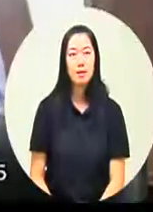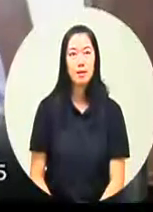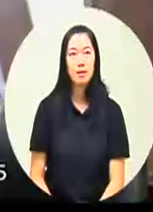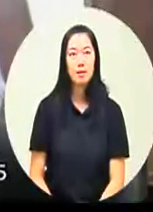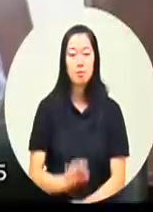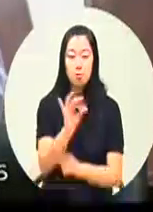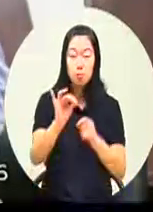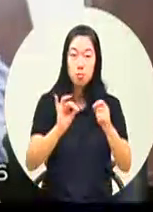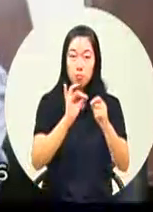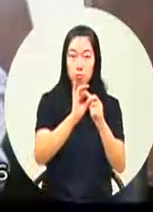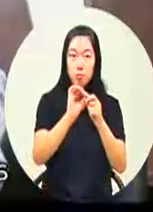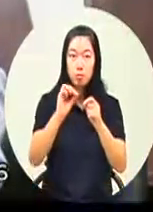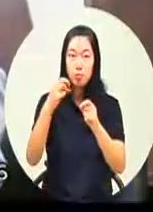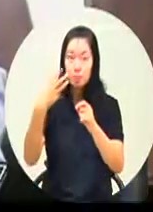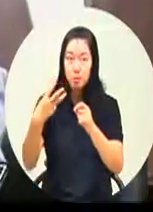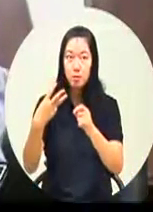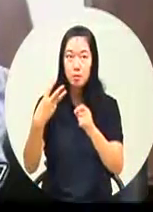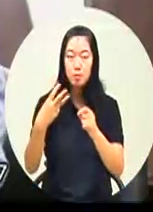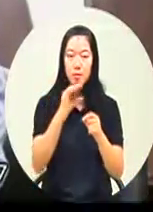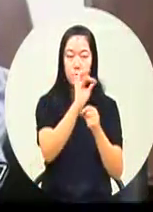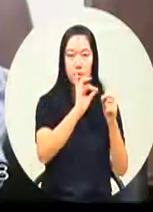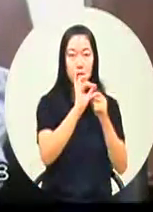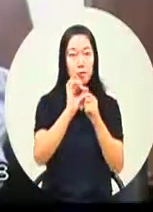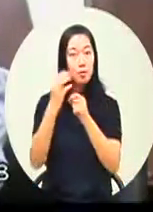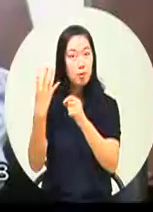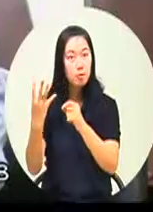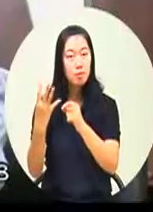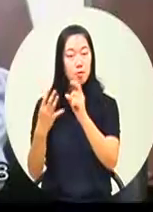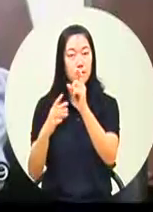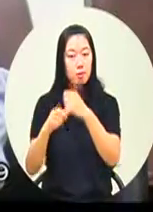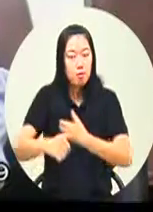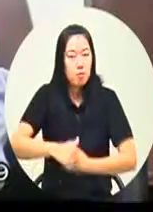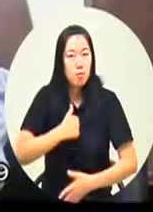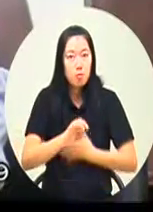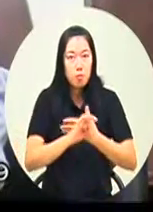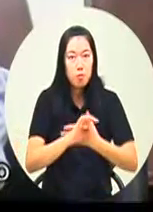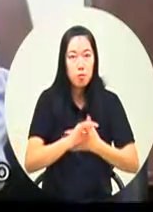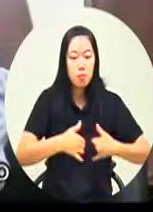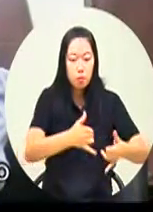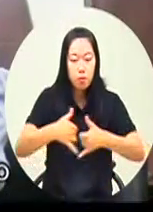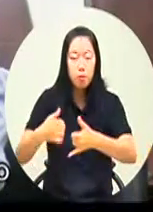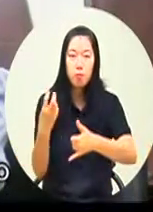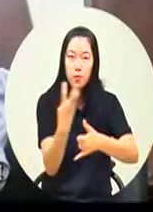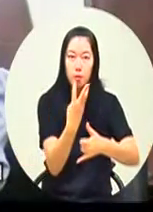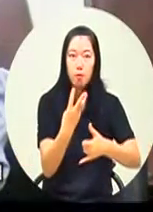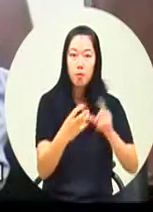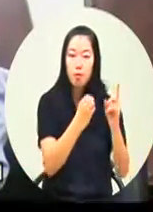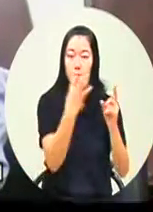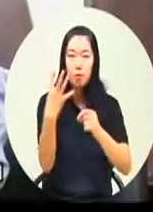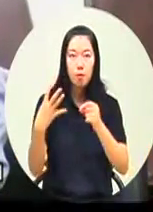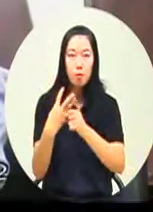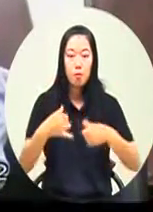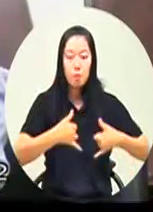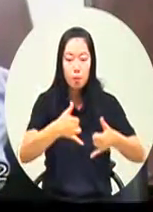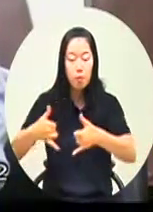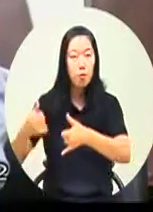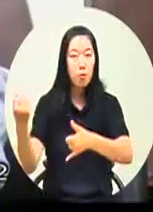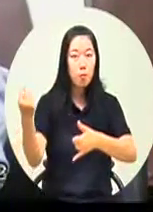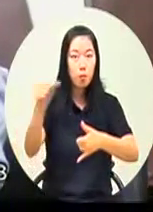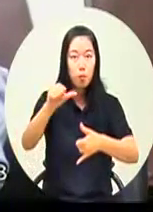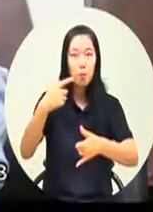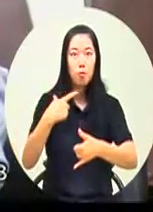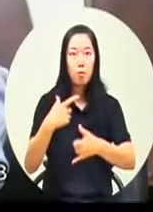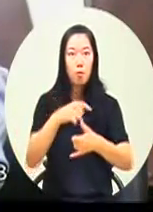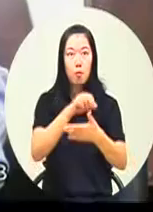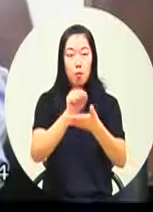103年跟104年的实验，103年是有三个路口， 104年有五个路口，看到你们的报告里